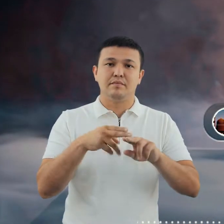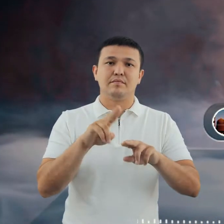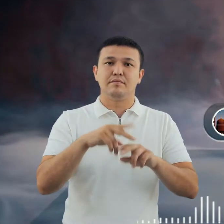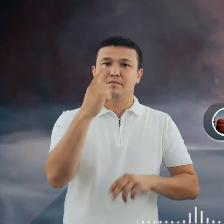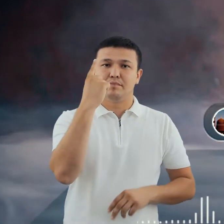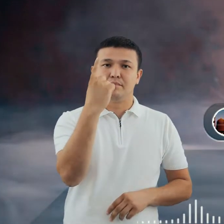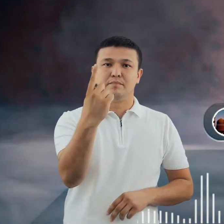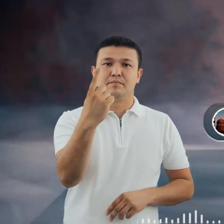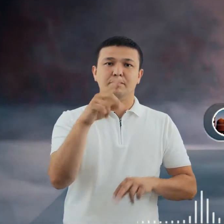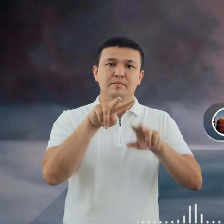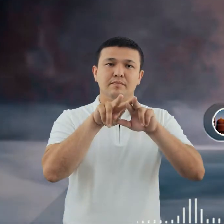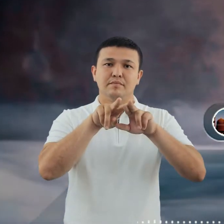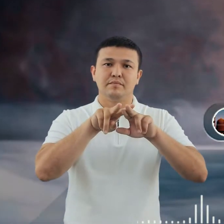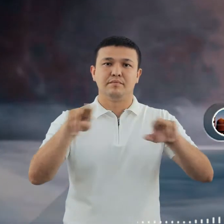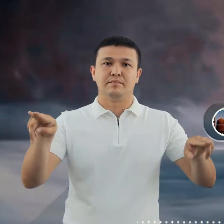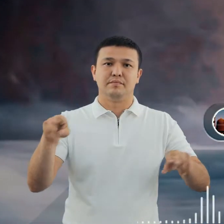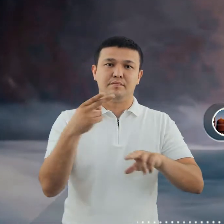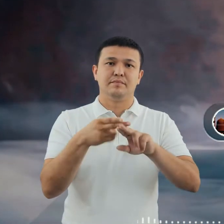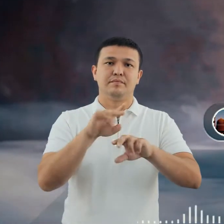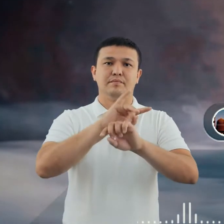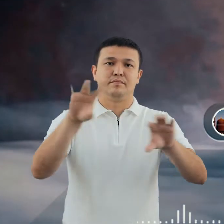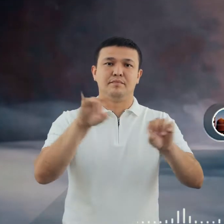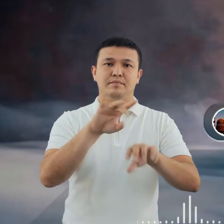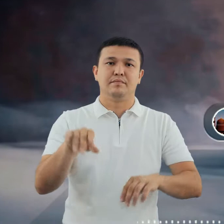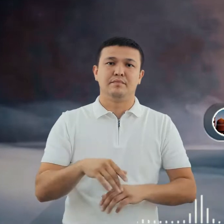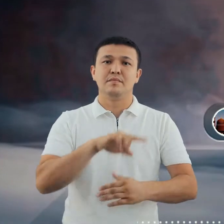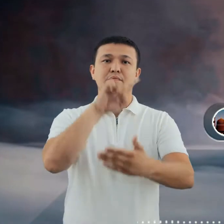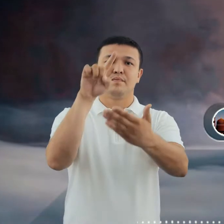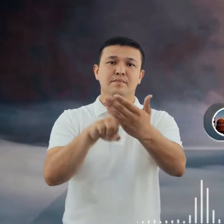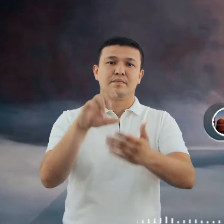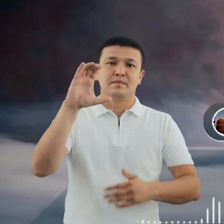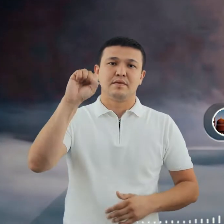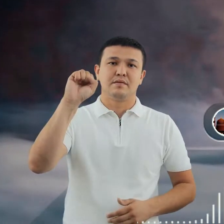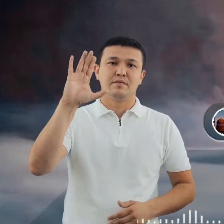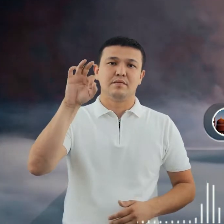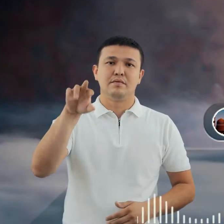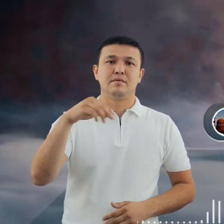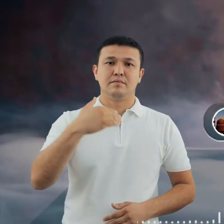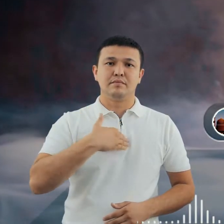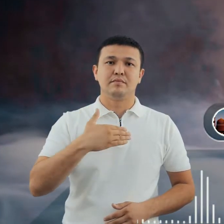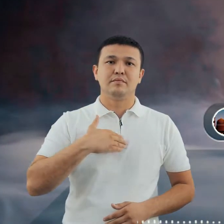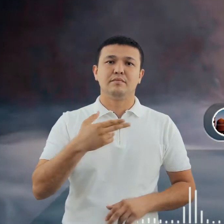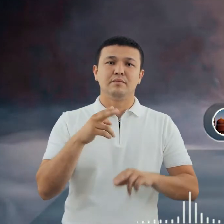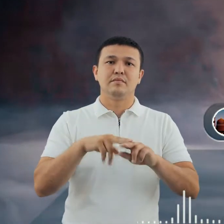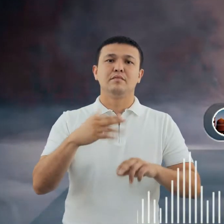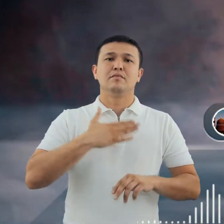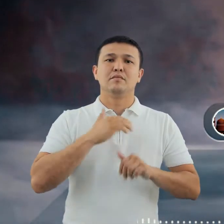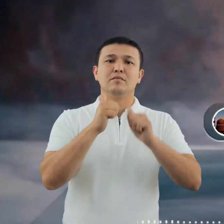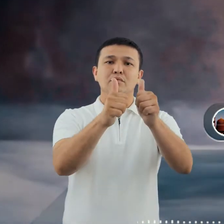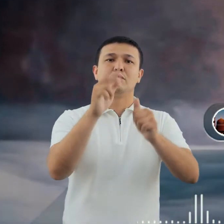qilguvchi so'z ekanligi haqida aytilgan. Savol: Biz qaysi payg'ambarni